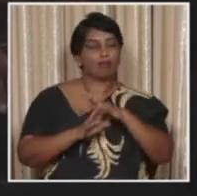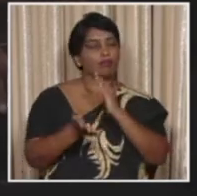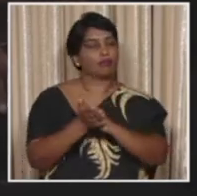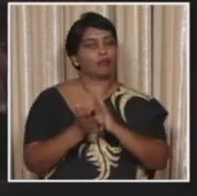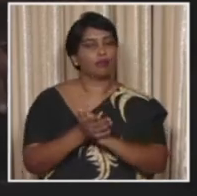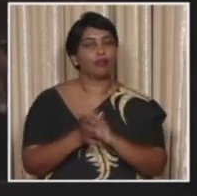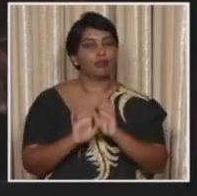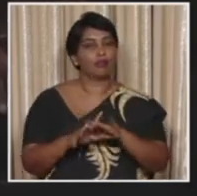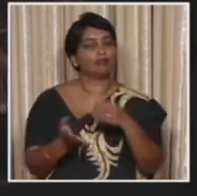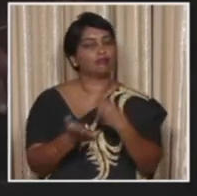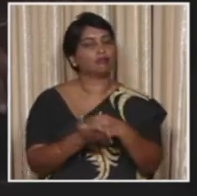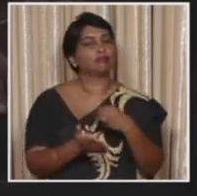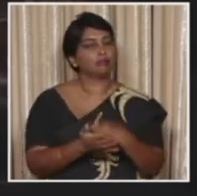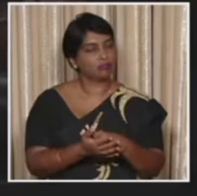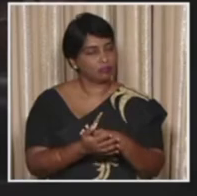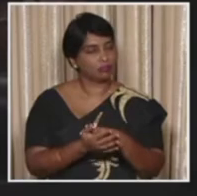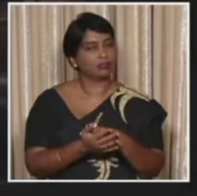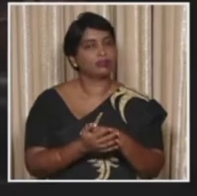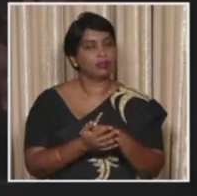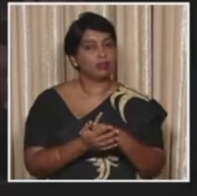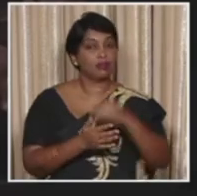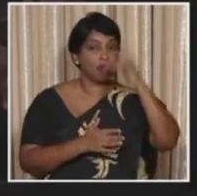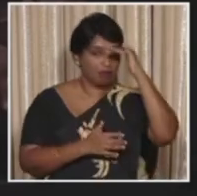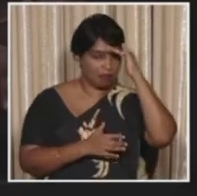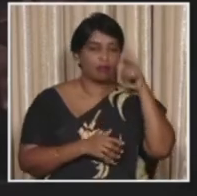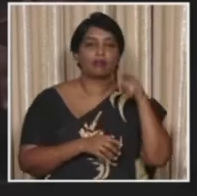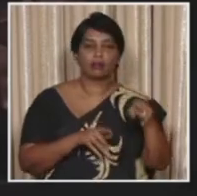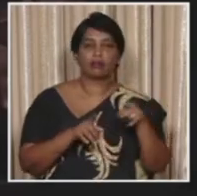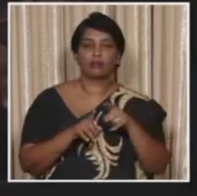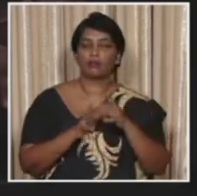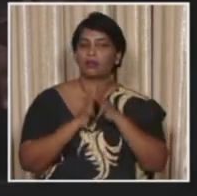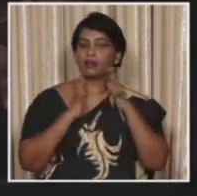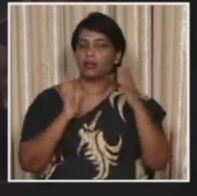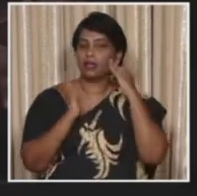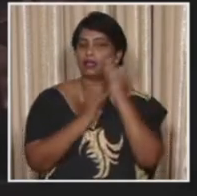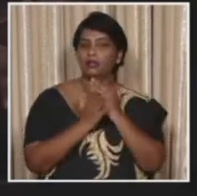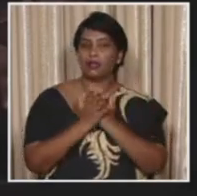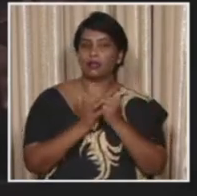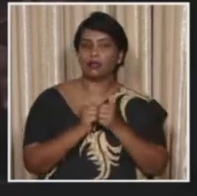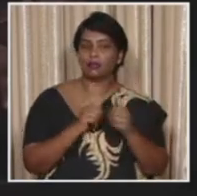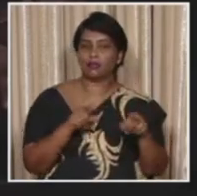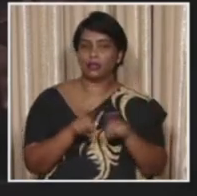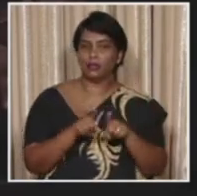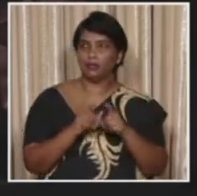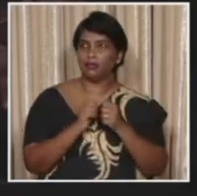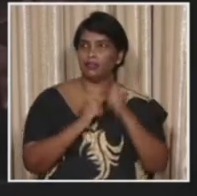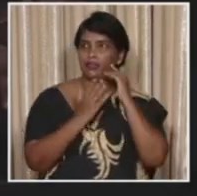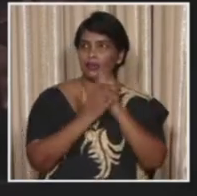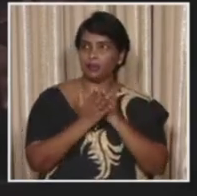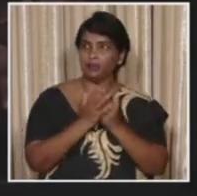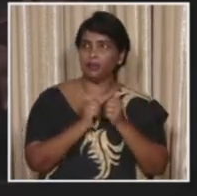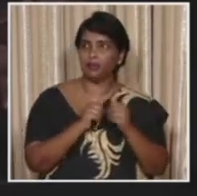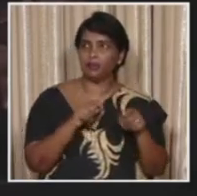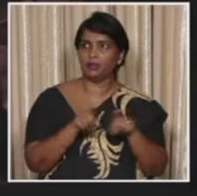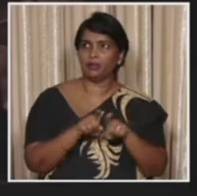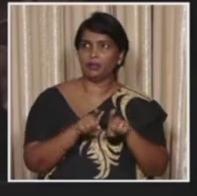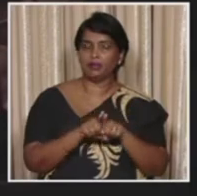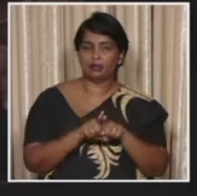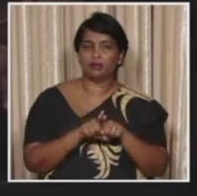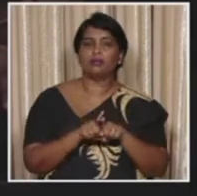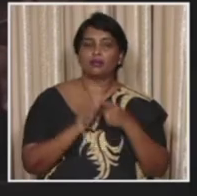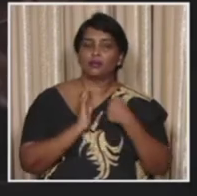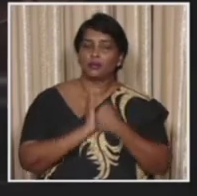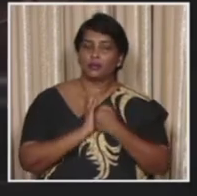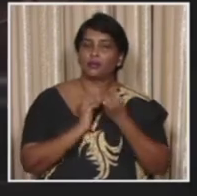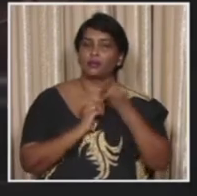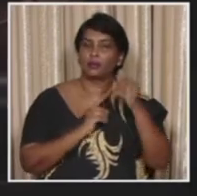දරු සුරතල් බලන නායකයෙක් ඒ නිසා මට ලොකු විශ්වාසයක් තියෙනවා ඔබතුමා මේ රටේ අනාගතයේ දරුවෝ අපේ දරුවෝ බලාගනී කියලා මේ ගෞරවය මම දෙන්නේ මම